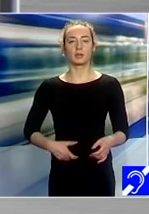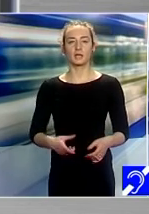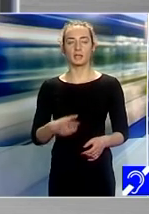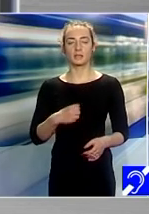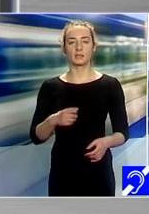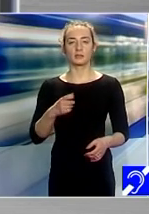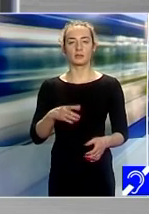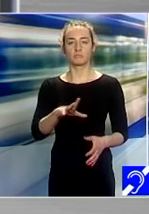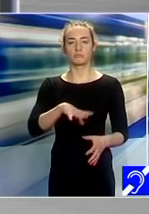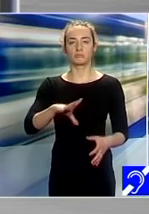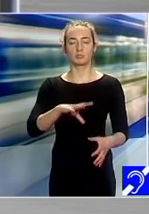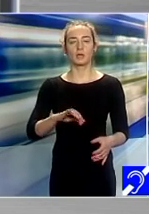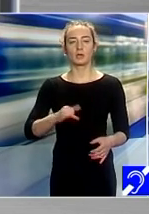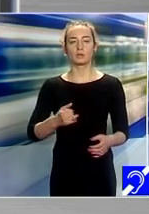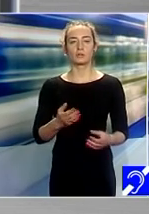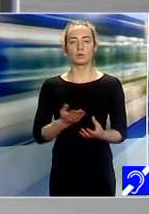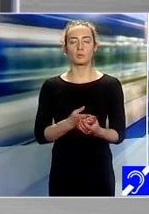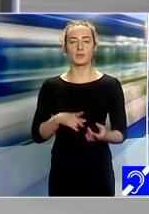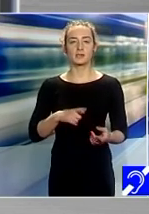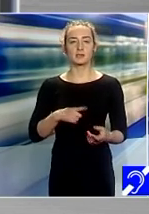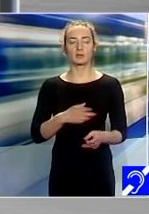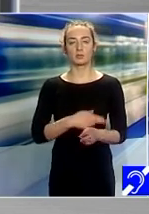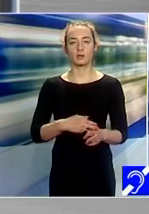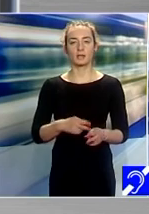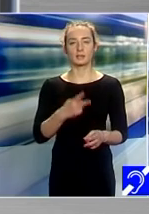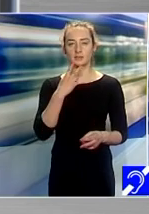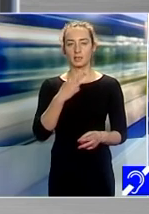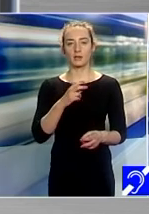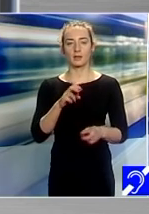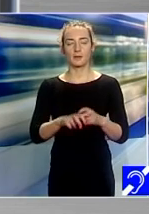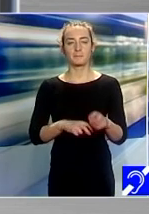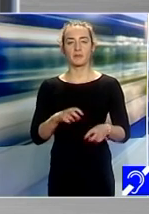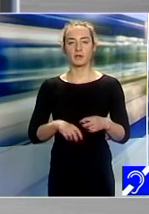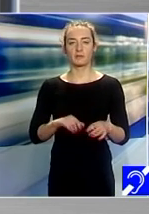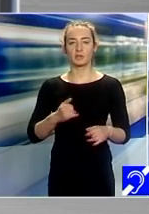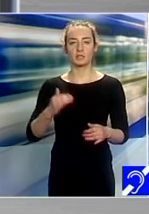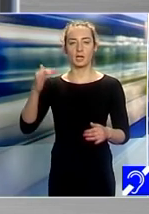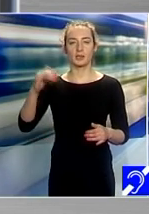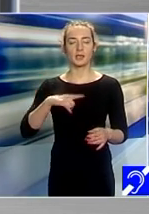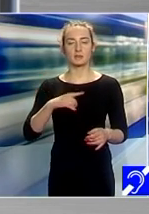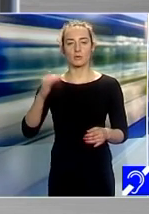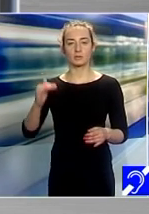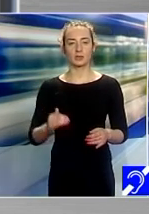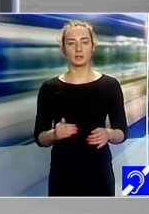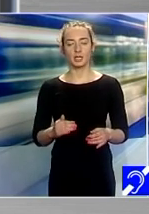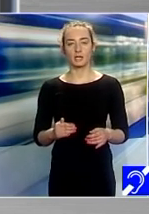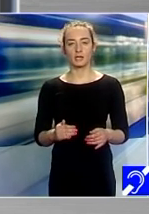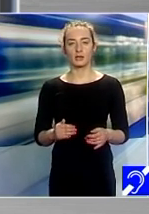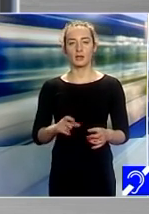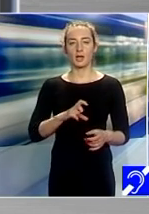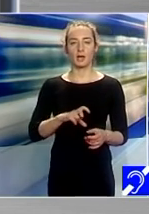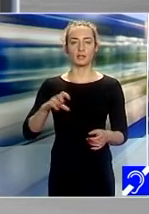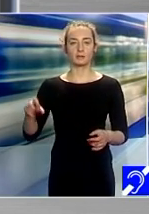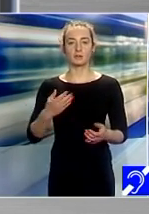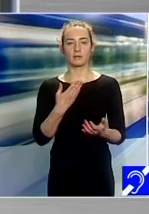și documentele sunt corecte. Oricum, s-a constatat sau am constatat o scădere a acestor